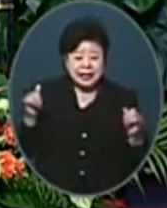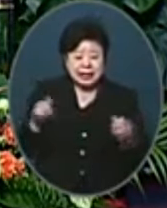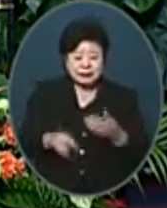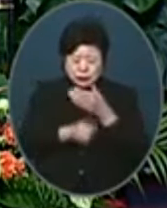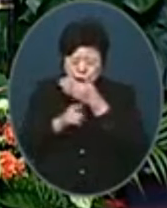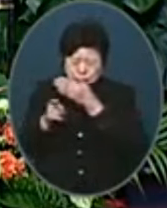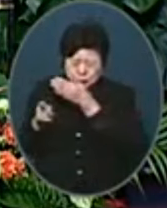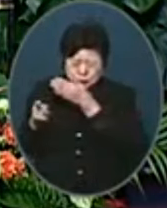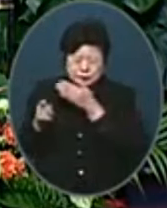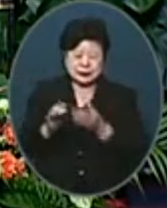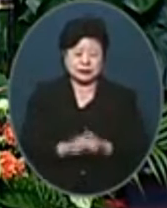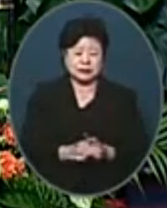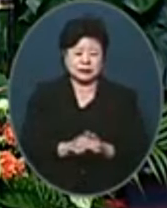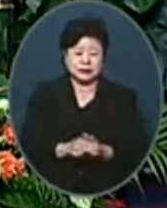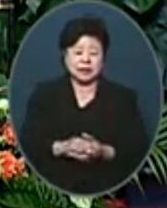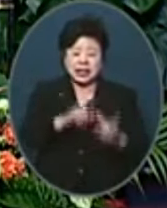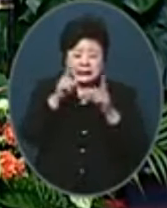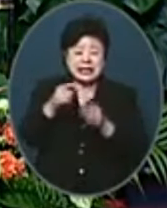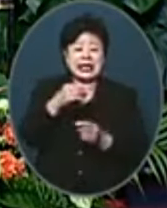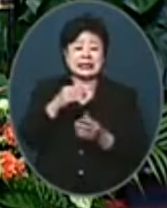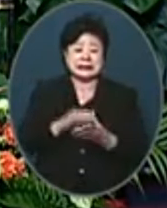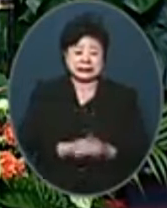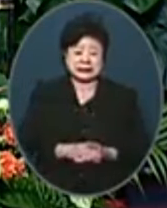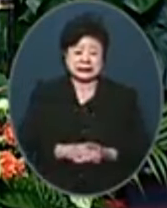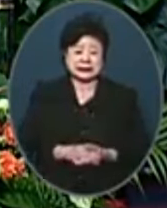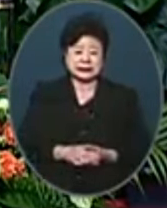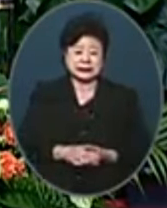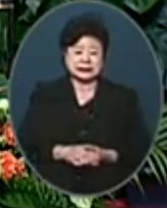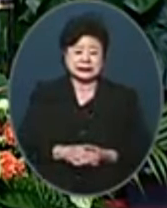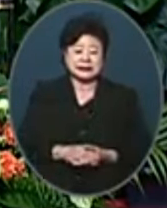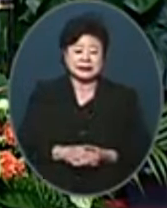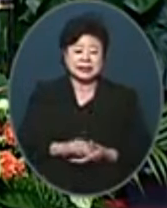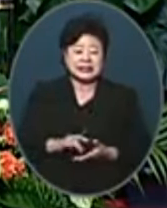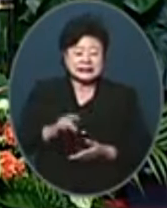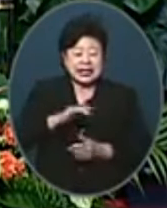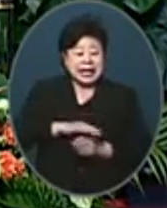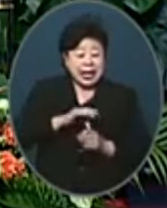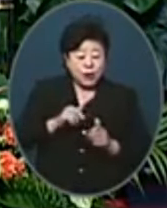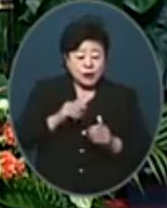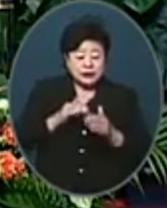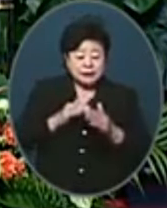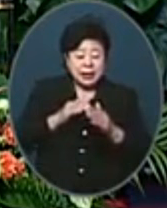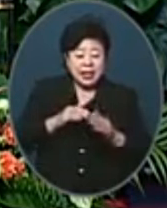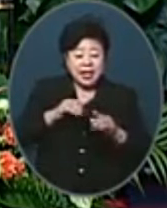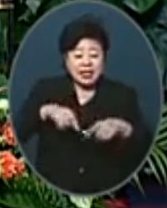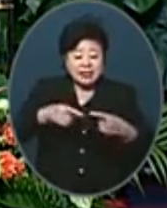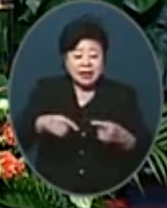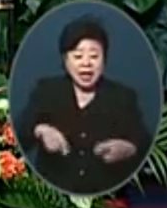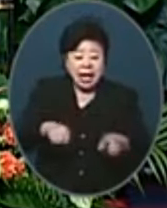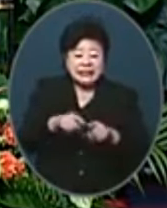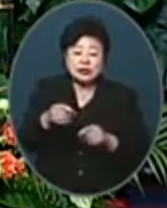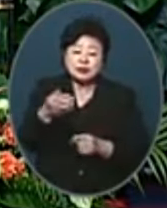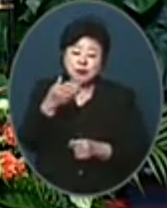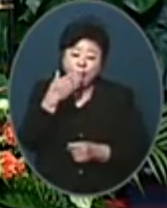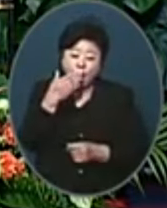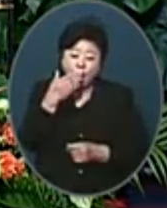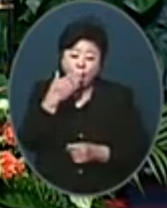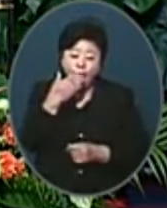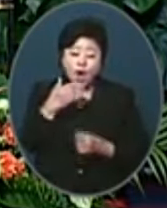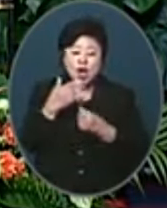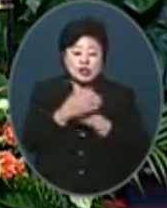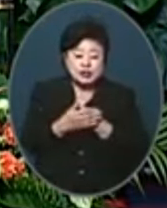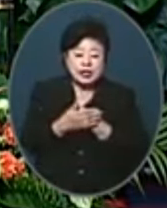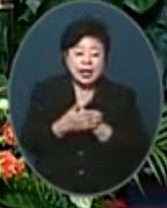손가락질을 받으며 살아가던 삭개오의 집에 들어가서 함께 음식을 먹고 그에게 구원의